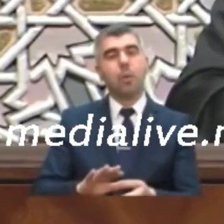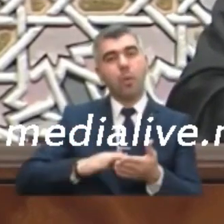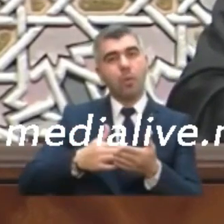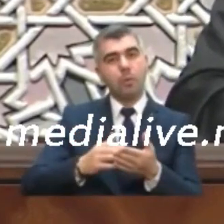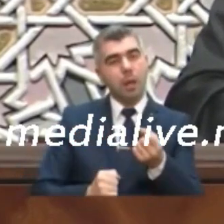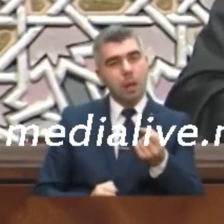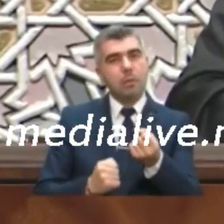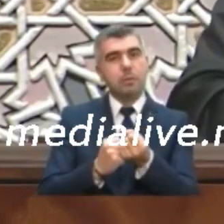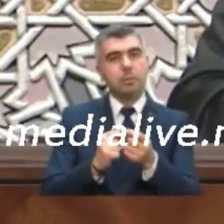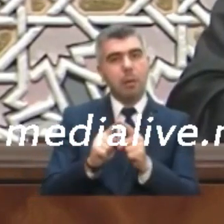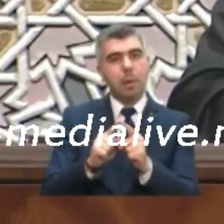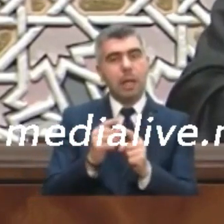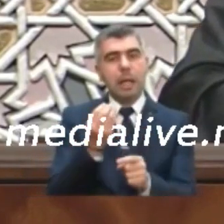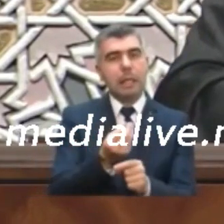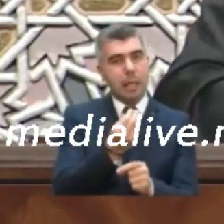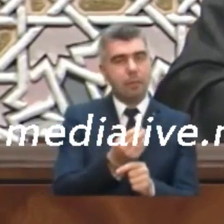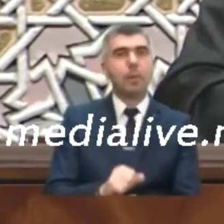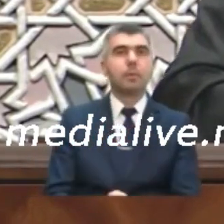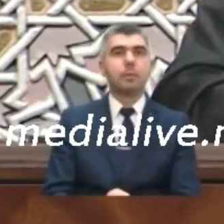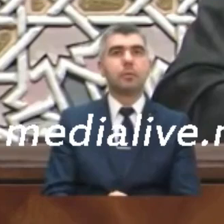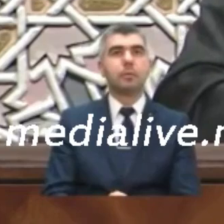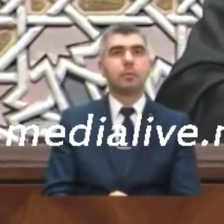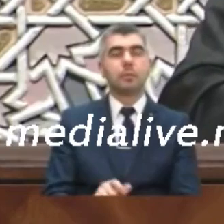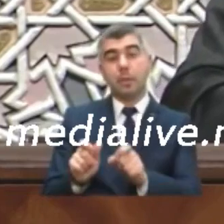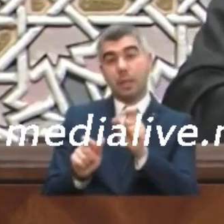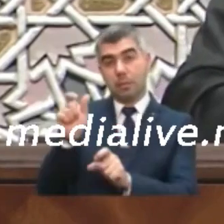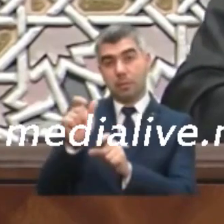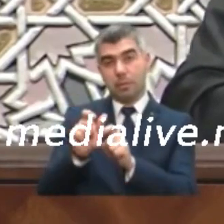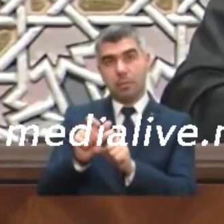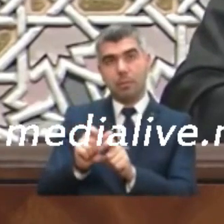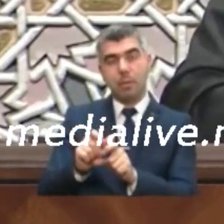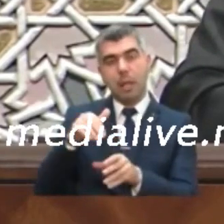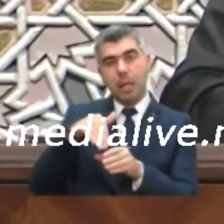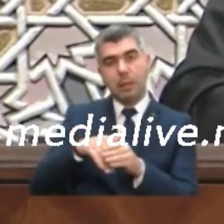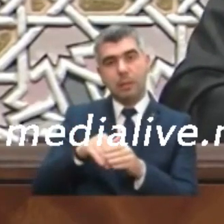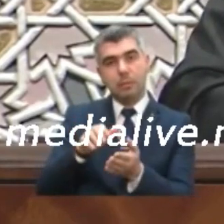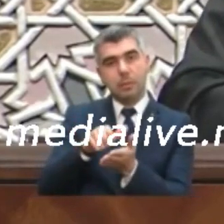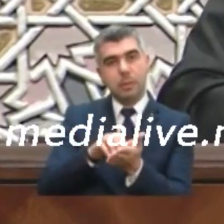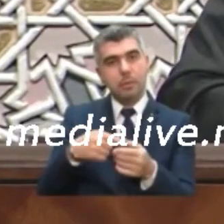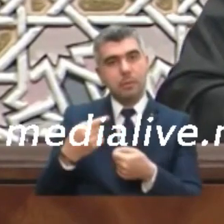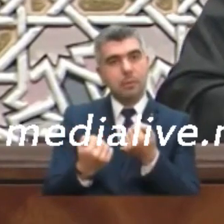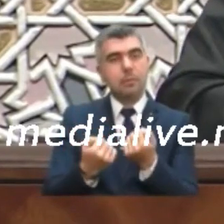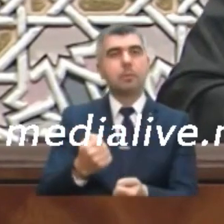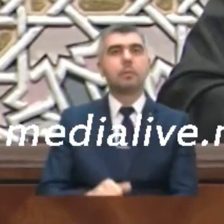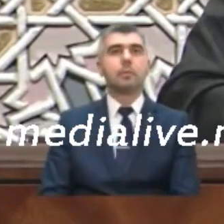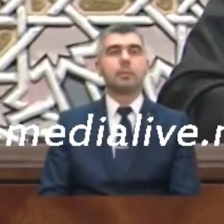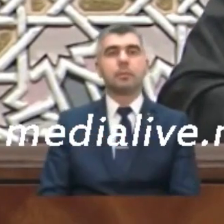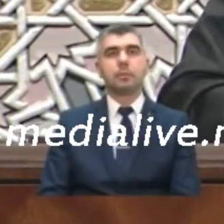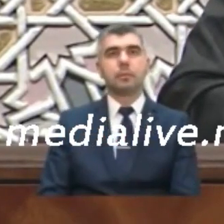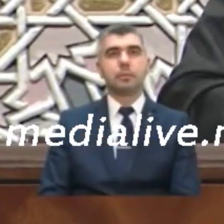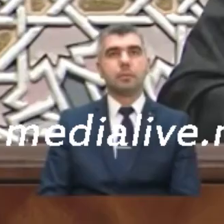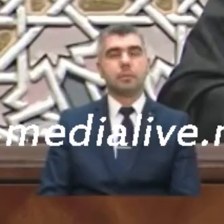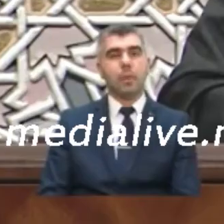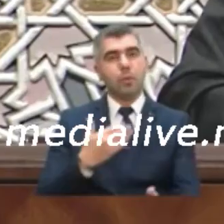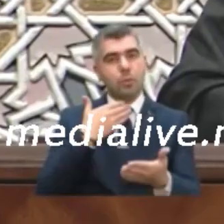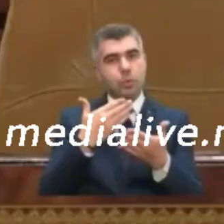بوضعية حقوق الطفل للسيدات والسادة النواب المحترمين من فريق الأصالة والمعاصرة. تفضلي سيدة النائبة.